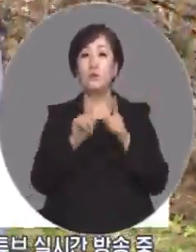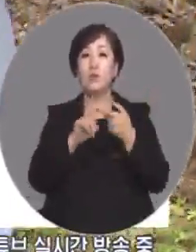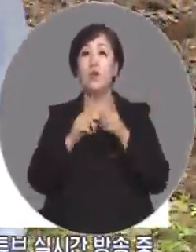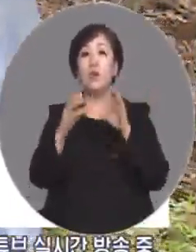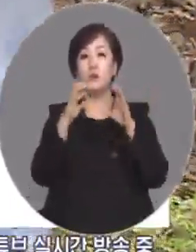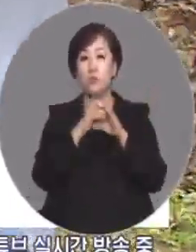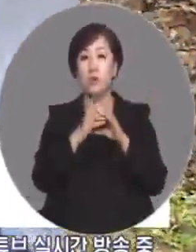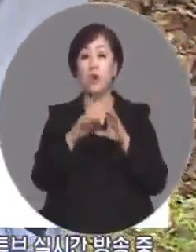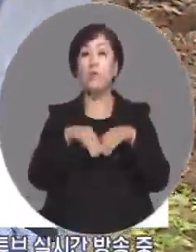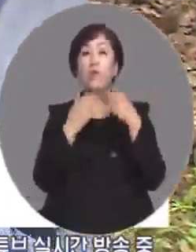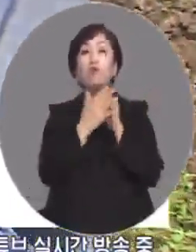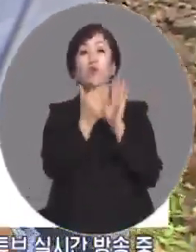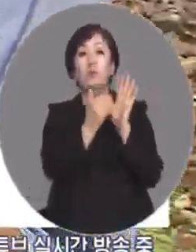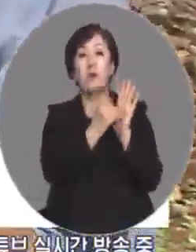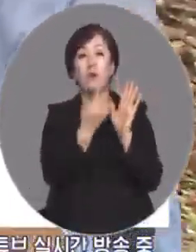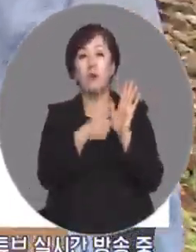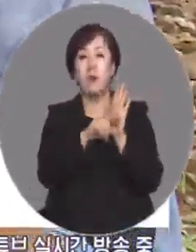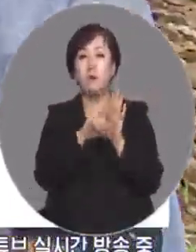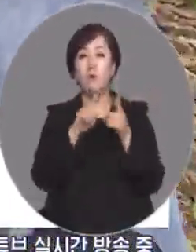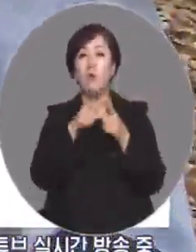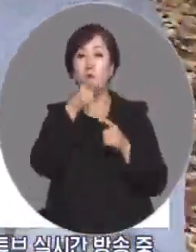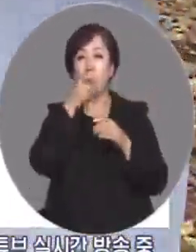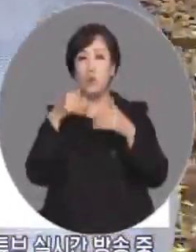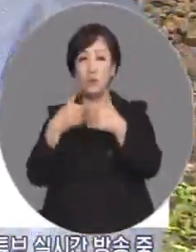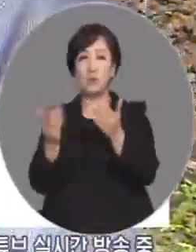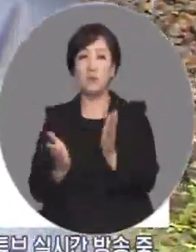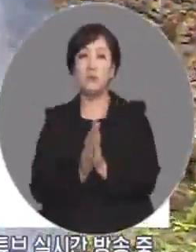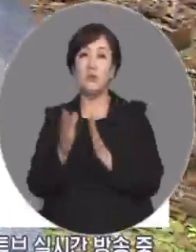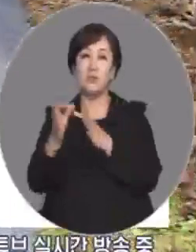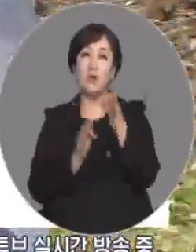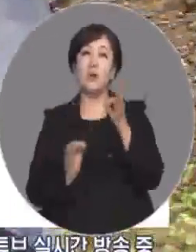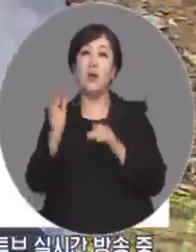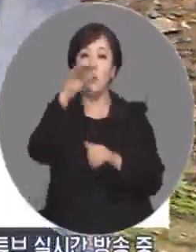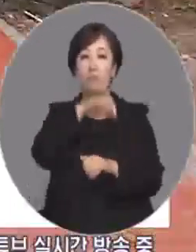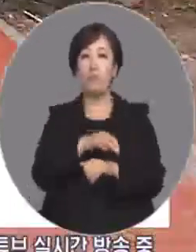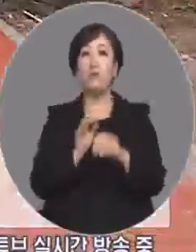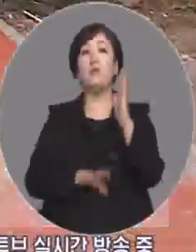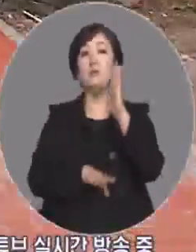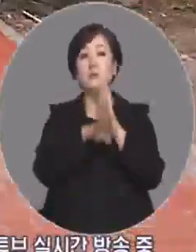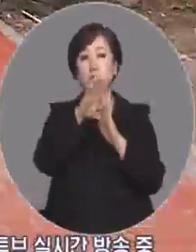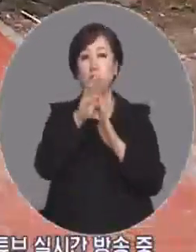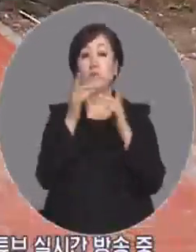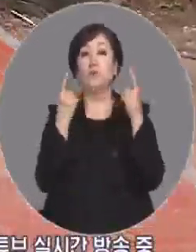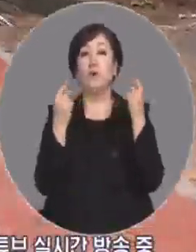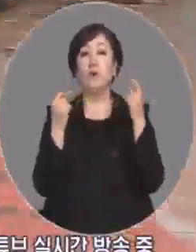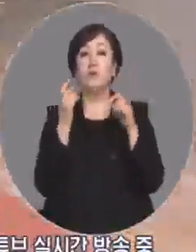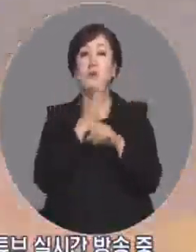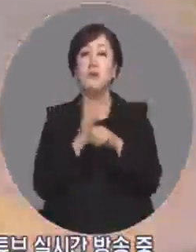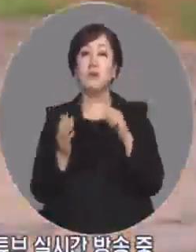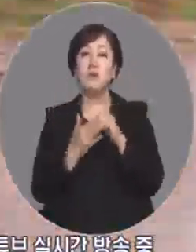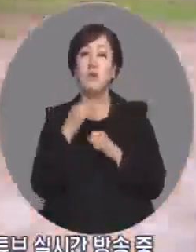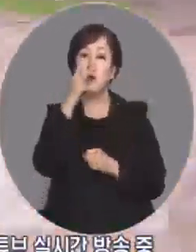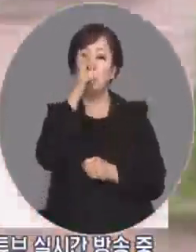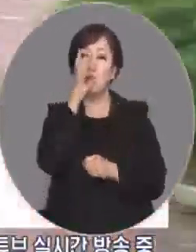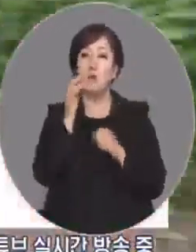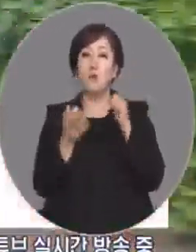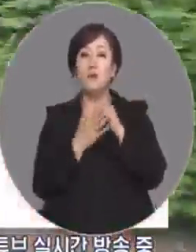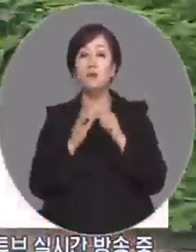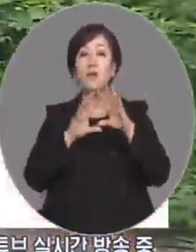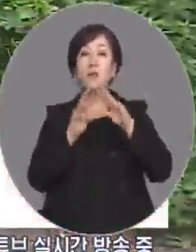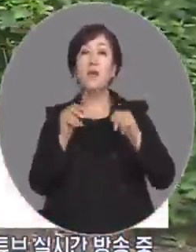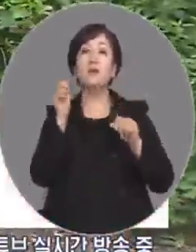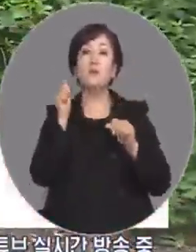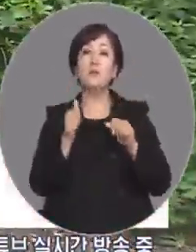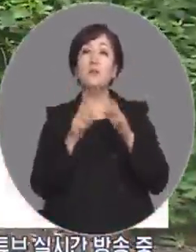거를 막게 됩니다. 그럼 그 우수가 인근에 있는 상가나 주택을 침수시키지 않겠습니까? 취재가 시작되자 땅 주인은